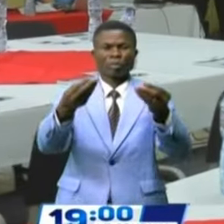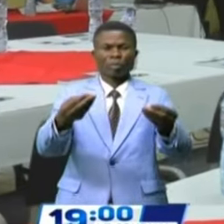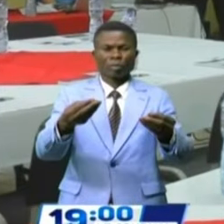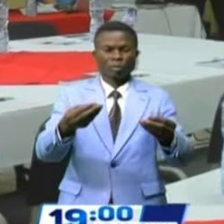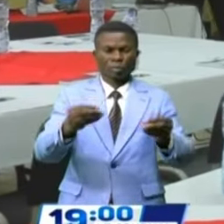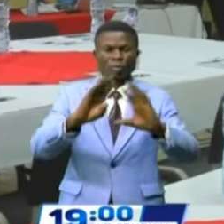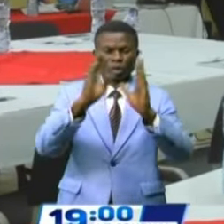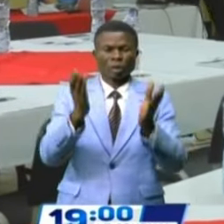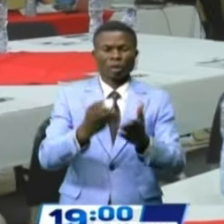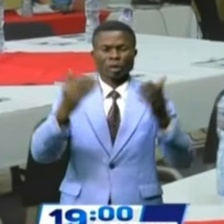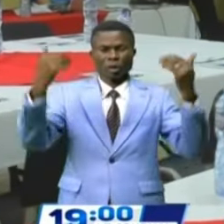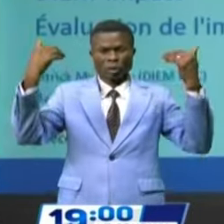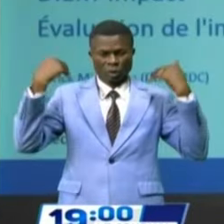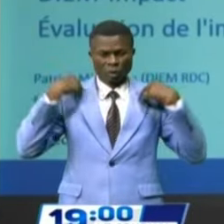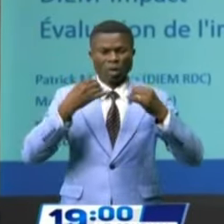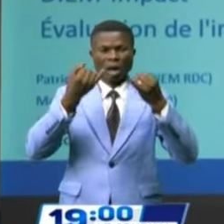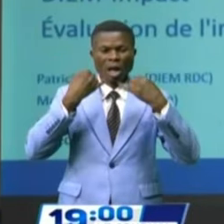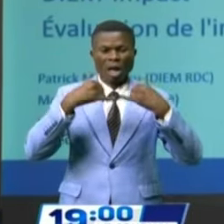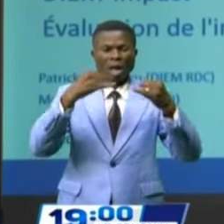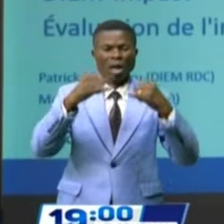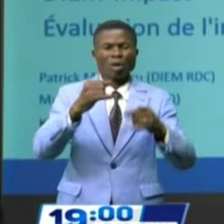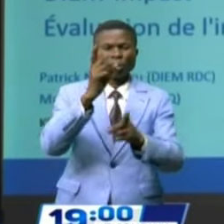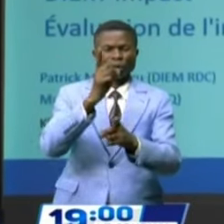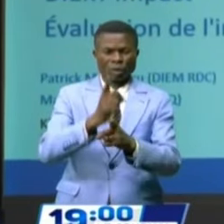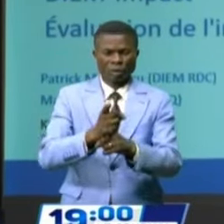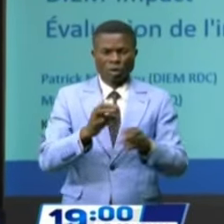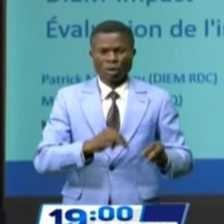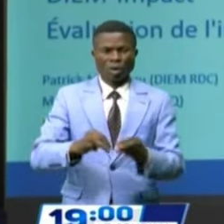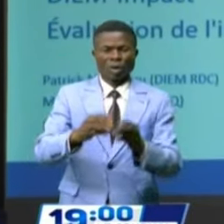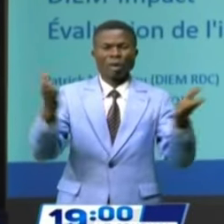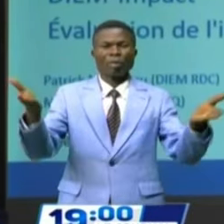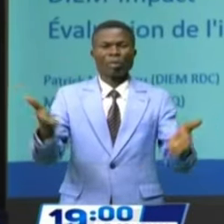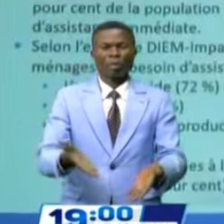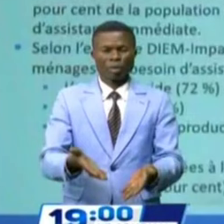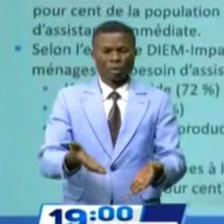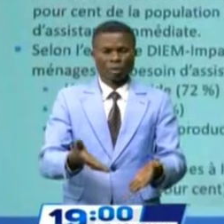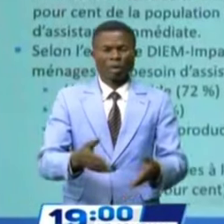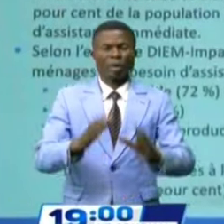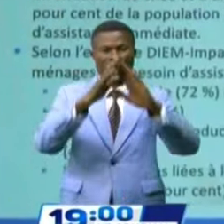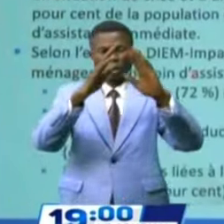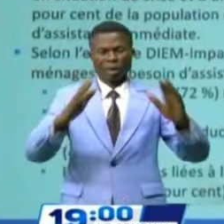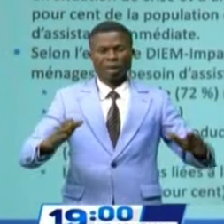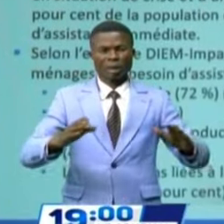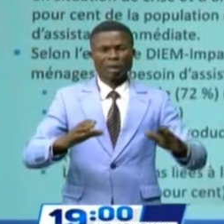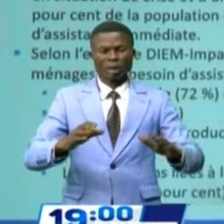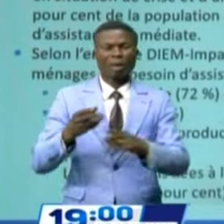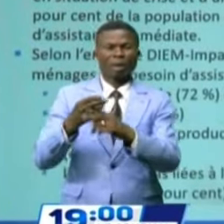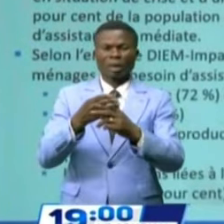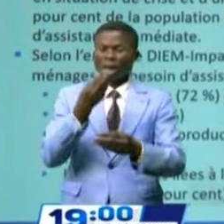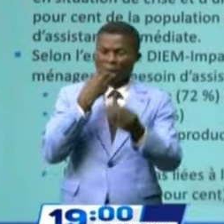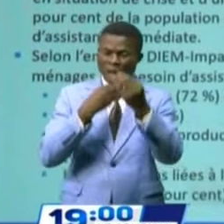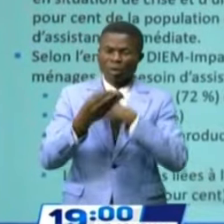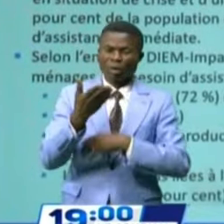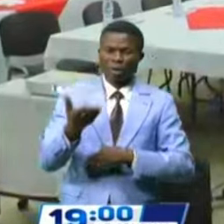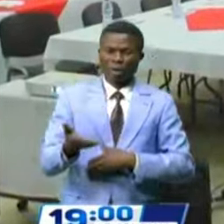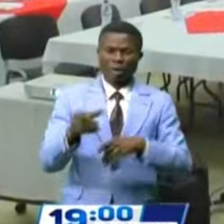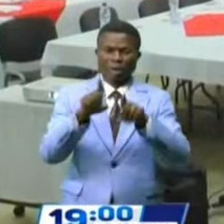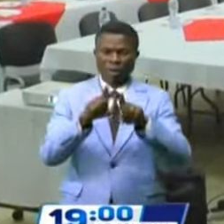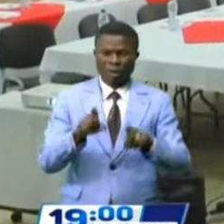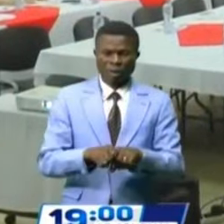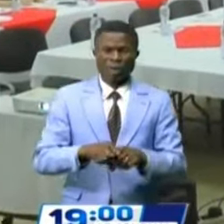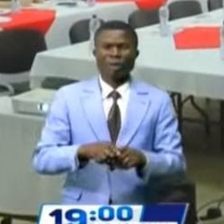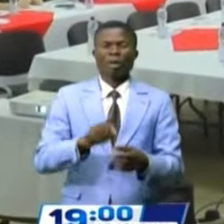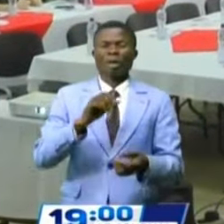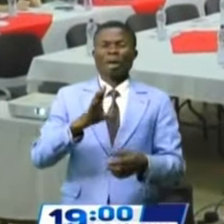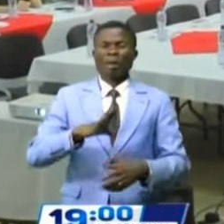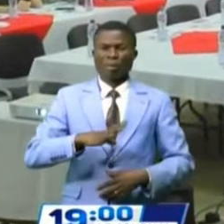des décideurs des informations sur les moyens d'existence des ménages, leur sécurité alimentaire et les